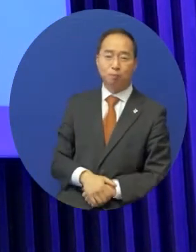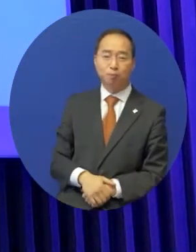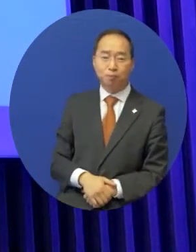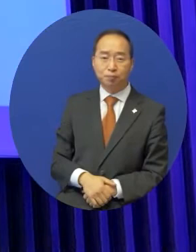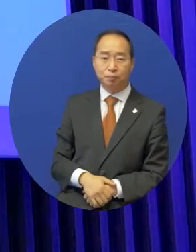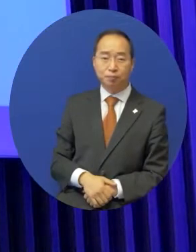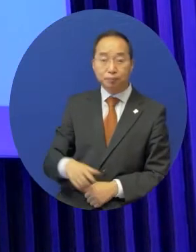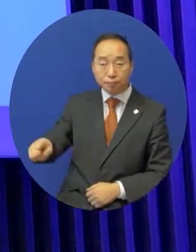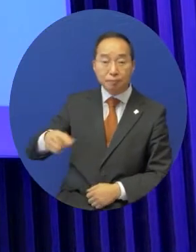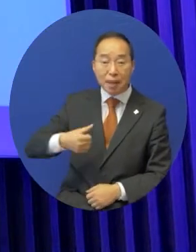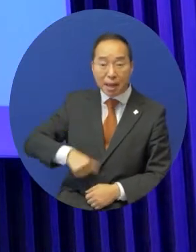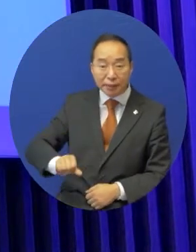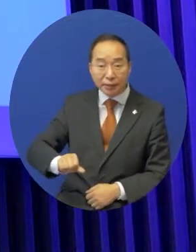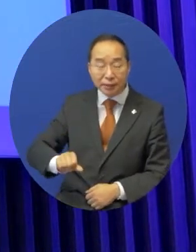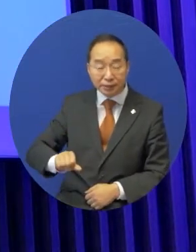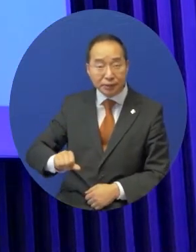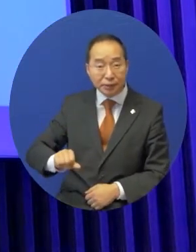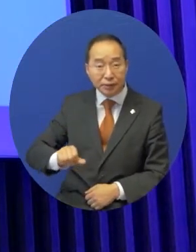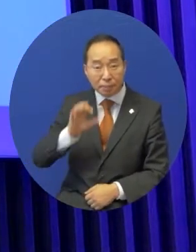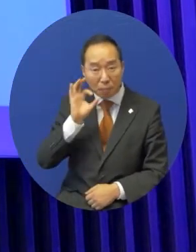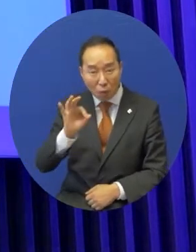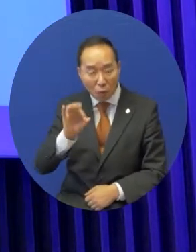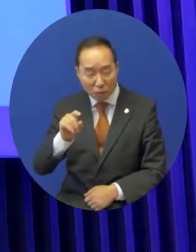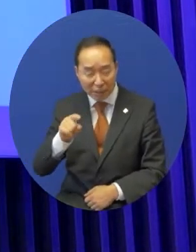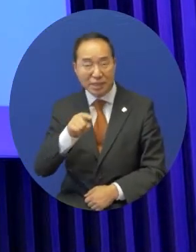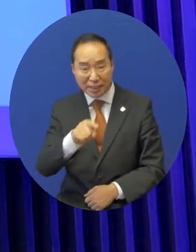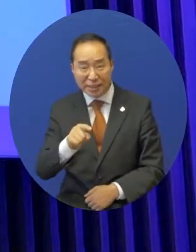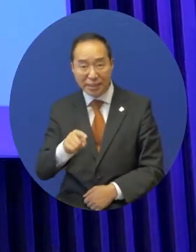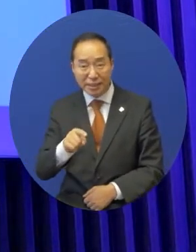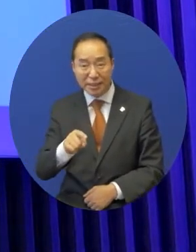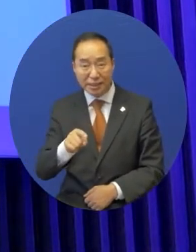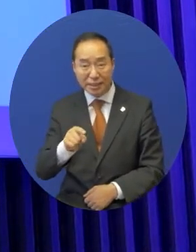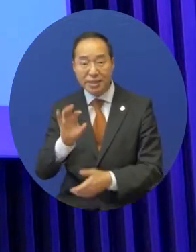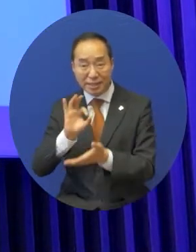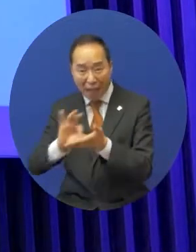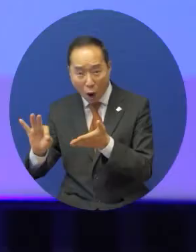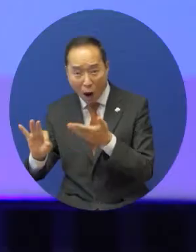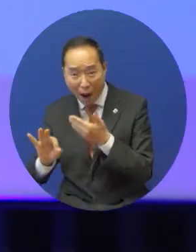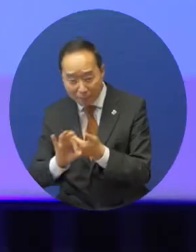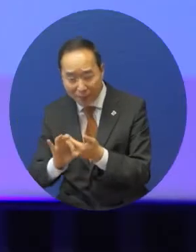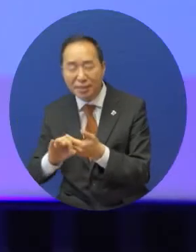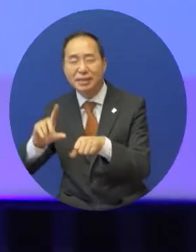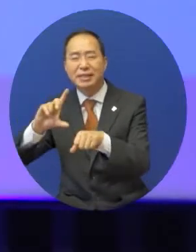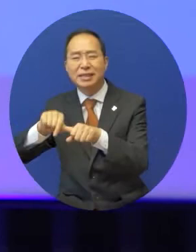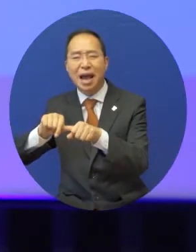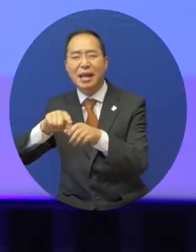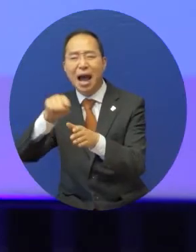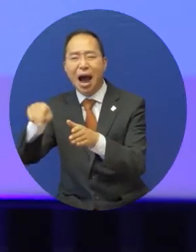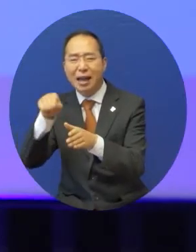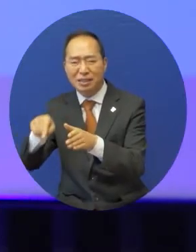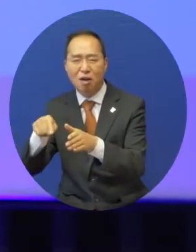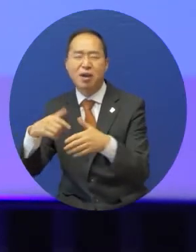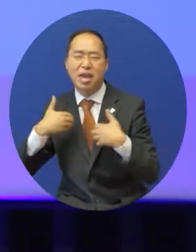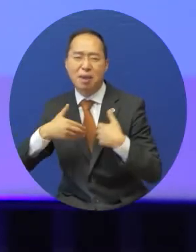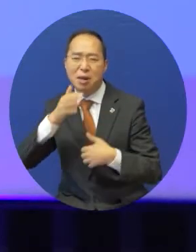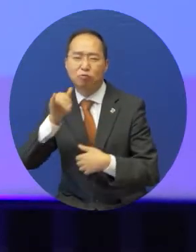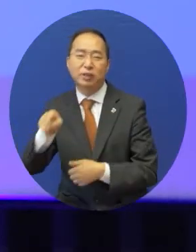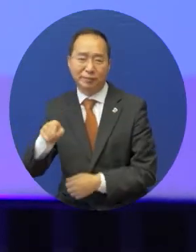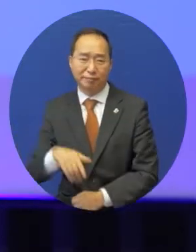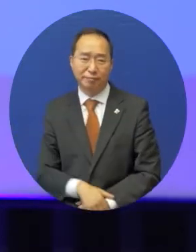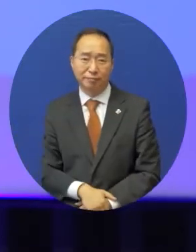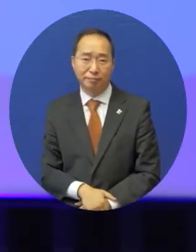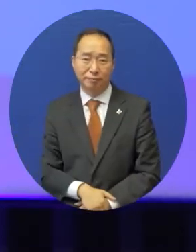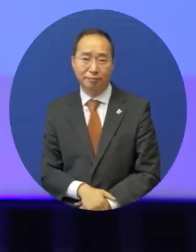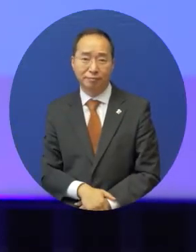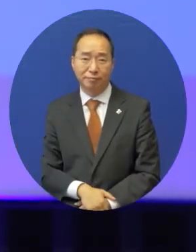거죠. 그러면 이제 우리 아들은 그거를 사용하게 되면 그 정해진 시간에서만